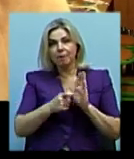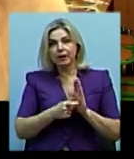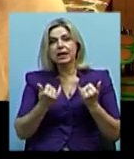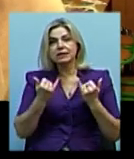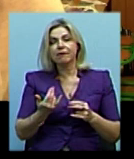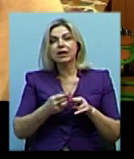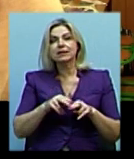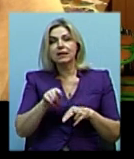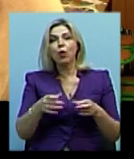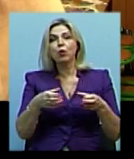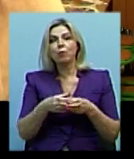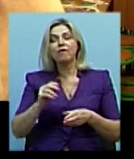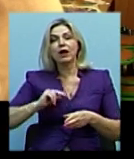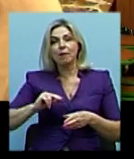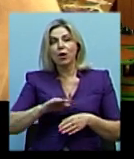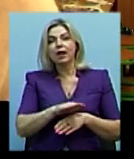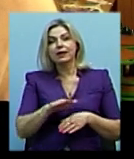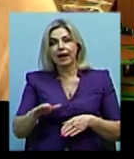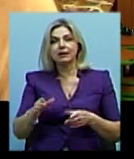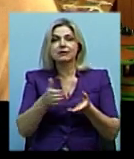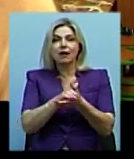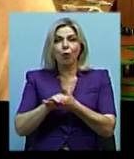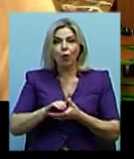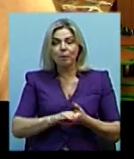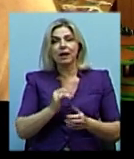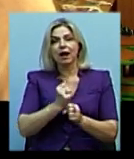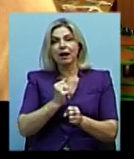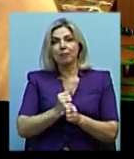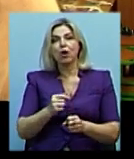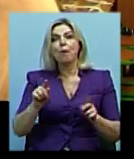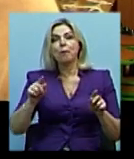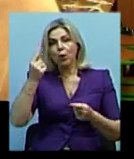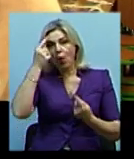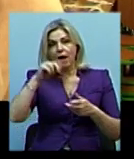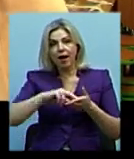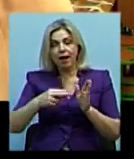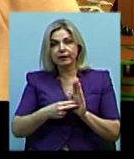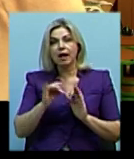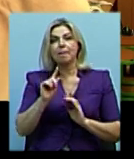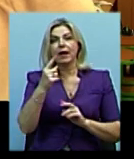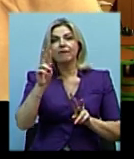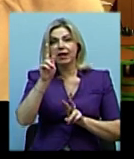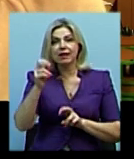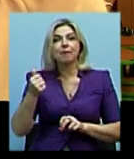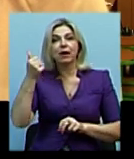це групова робота. Діти знайомилися один з одним, працювали, створювали проєкт, тому що наша перша тема